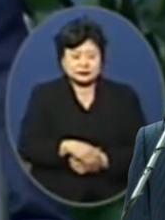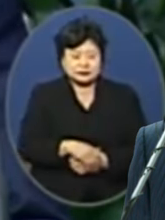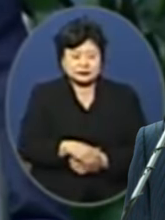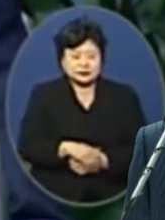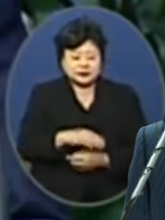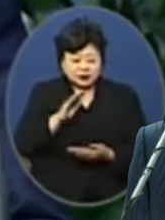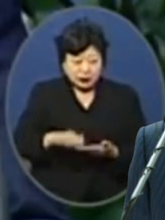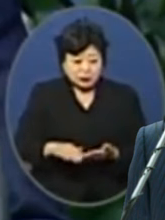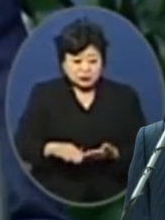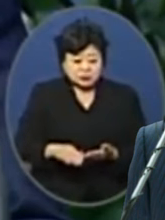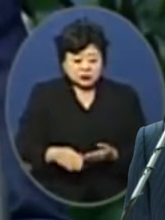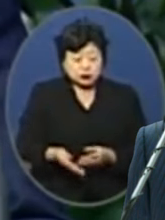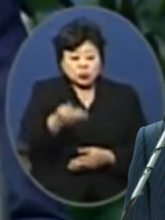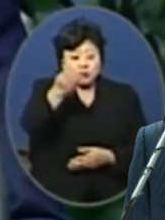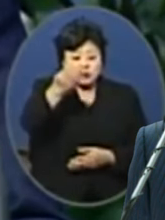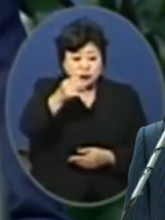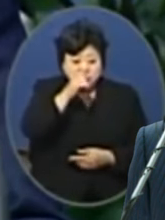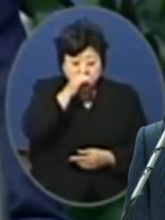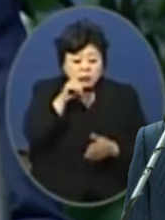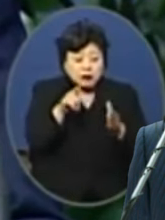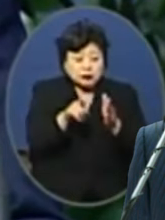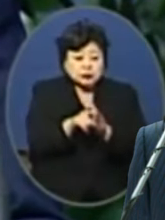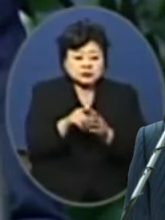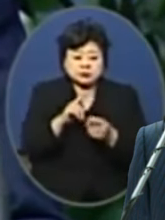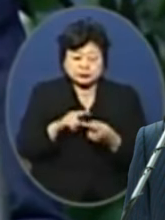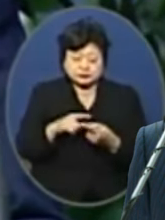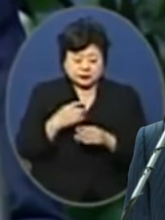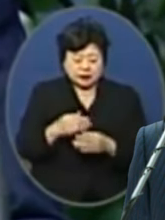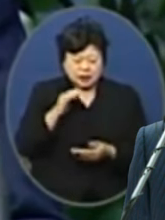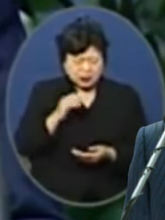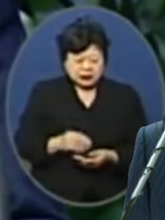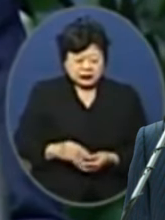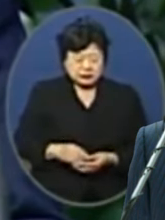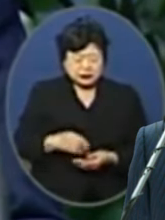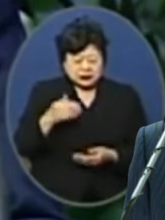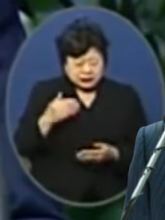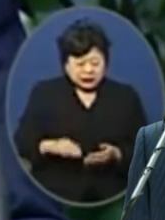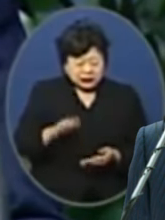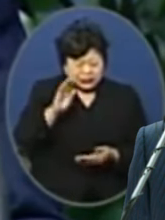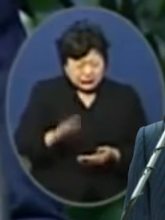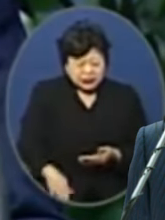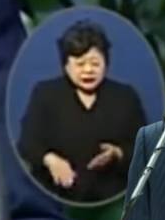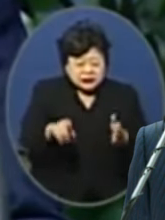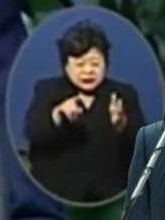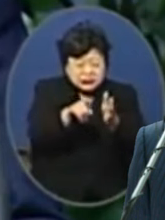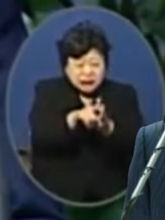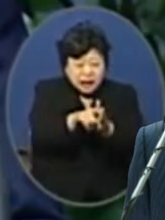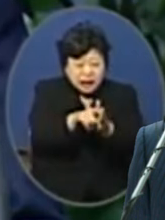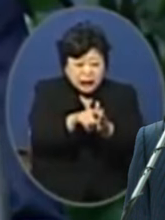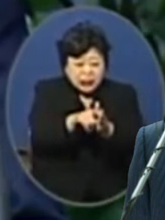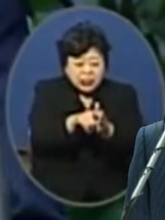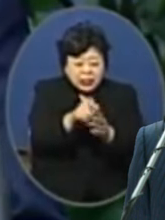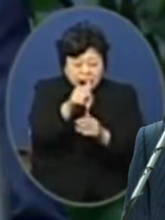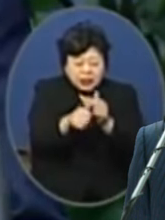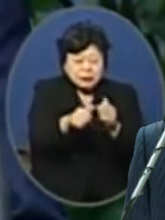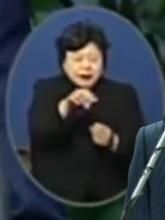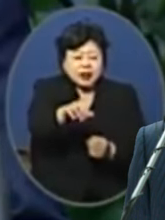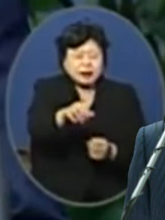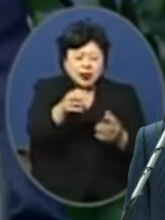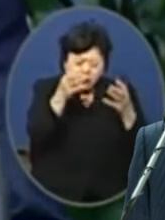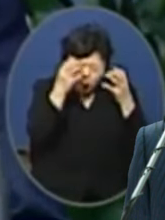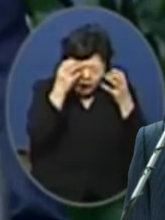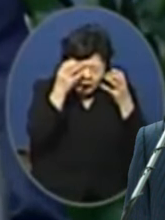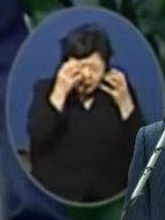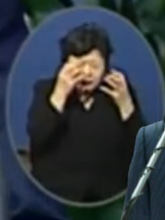단계의 신앙이 있는 것입니다 고난에 대하여 낮은 단계의 신앙은 하나님 앞에서